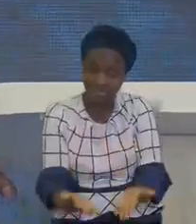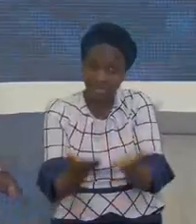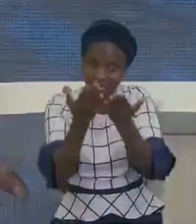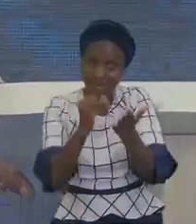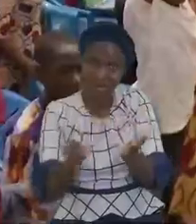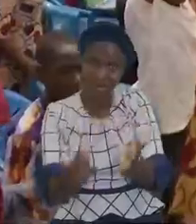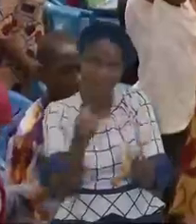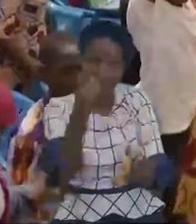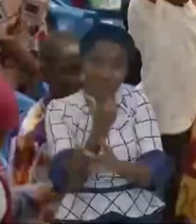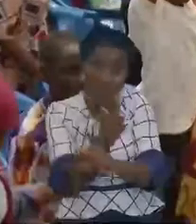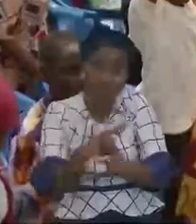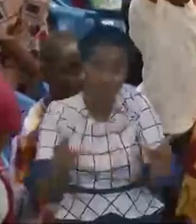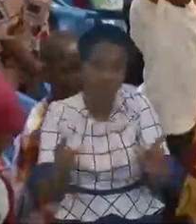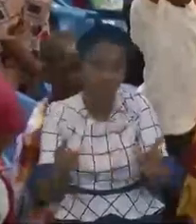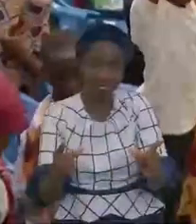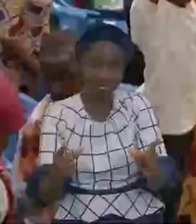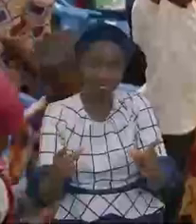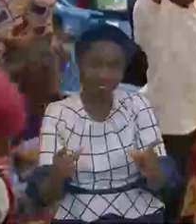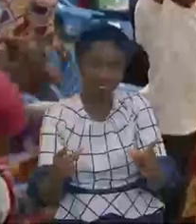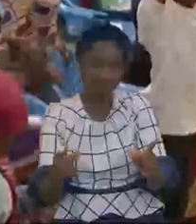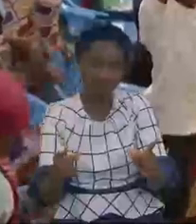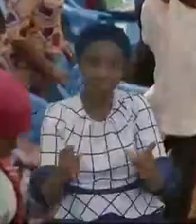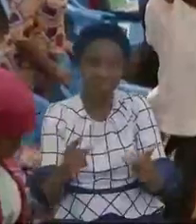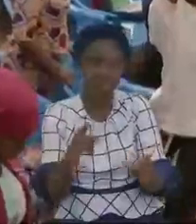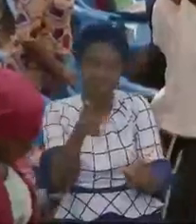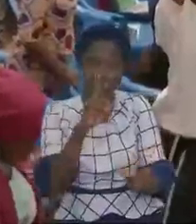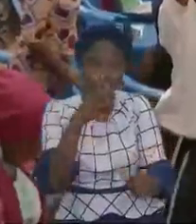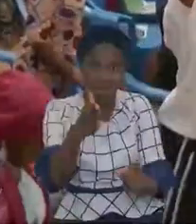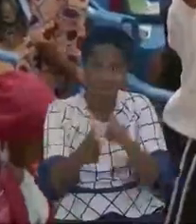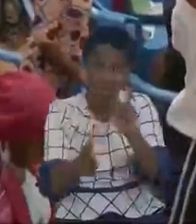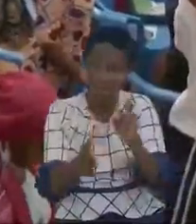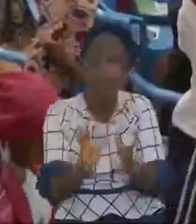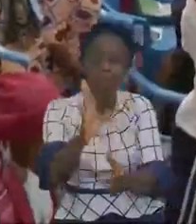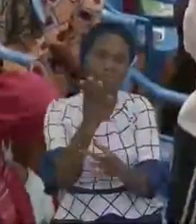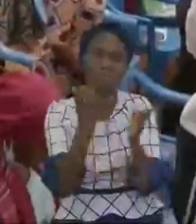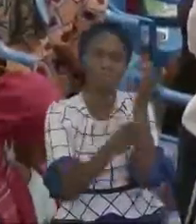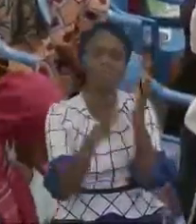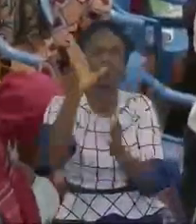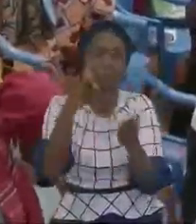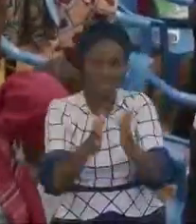Où es-tu? Que Dieu sache que tu désires quelque chose de bon là-bas.